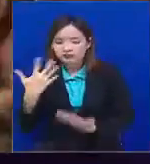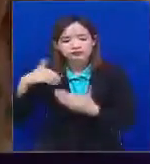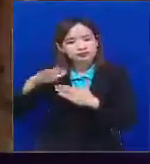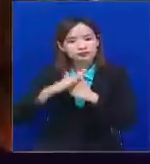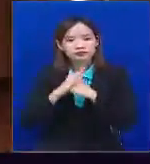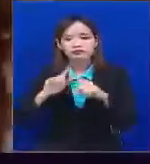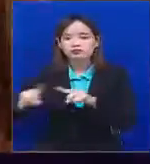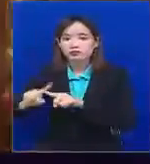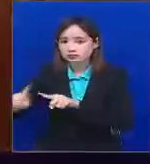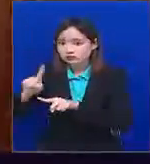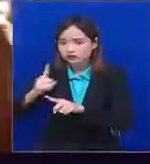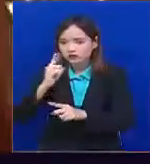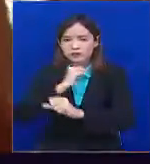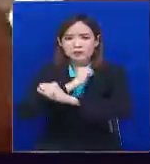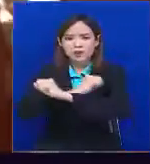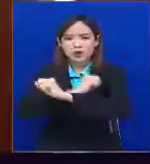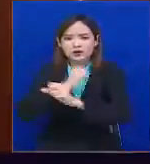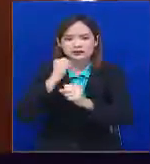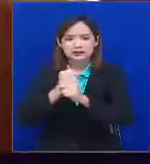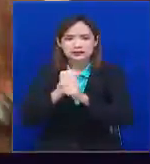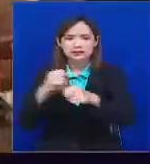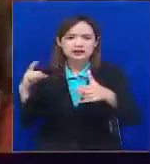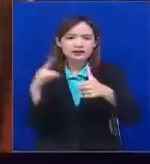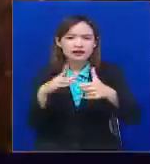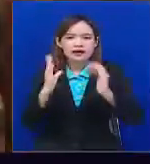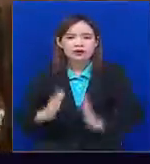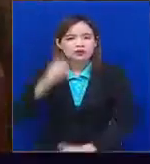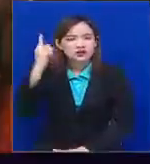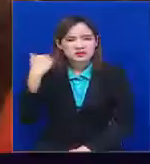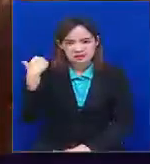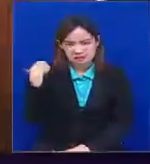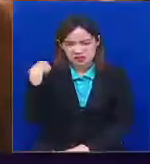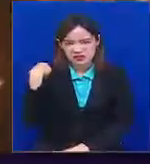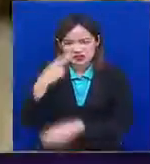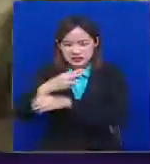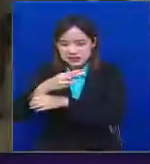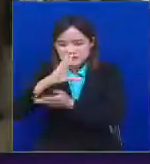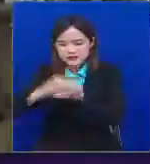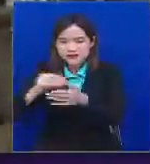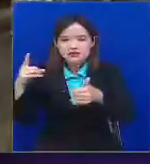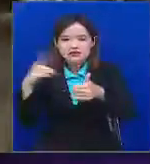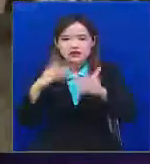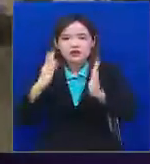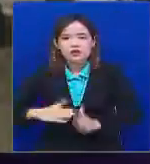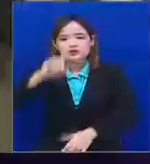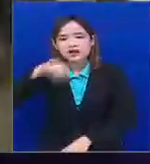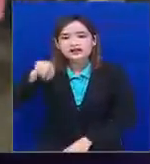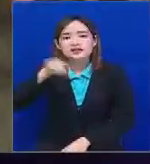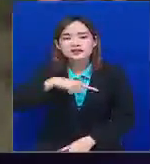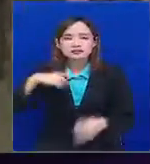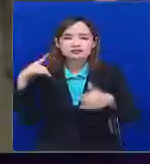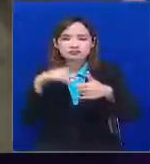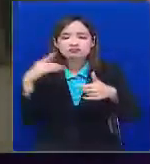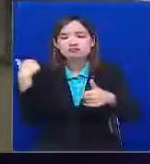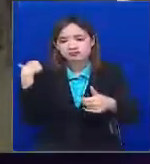ถึงเป็นการป้องปรามการก่อเหตุทำร้ายนักท่องเที่ยวหลังจากที่มีคลิปทำร้ายนักท่องเที่ยวชาวอังกฤษบริเวณถนนข้าวสารแชร์ผ่านโลกโซเชียลมีเดีย